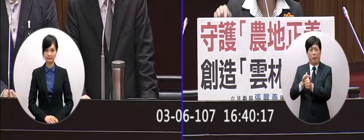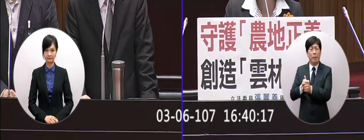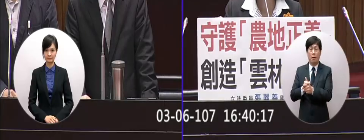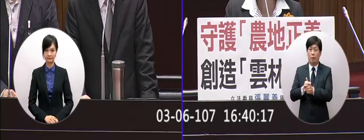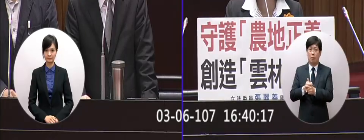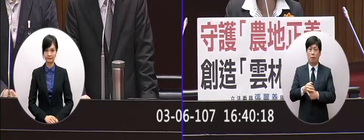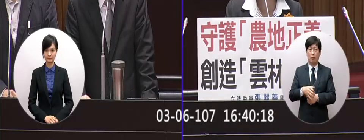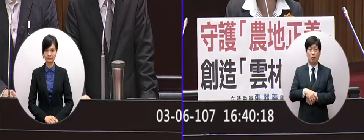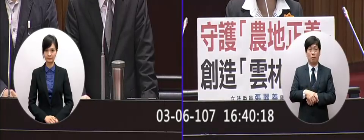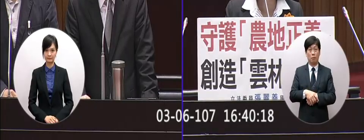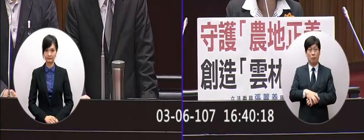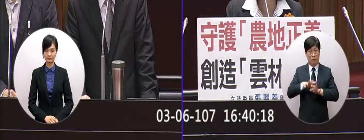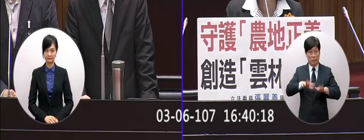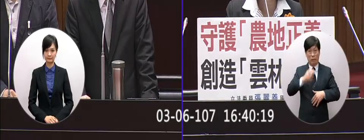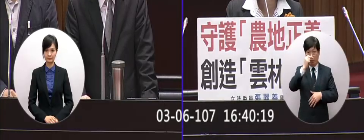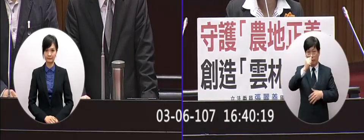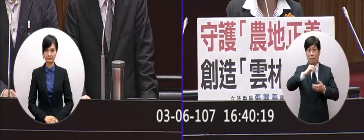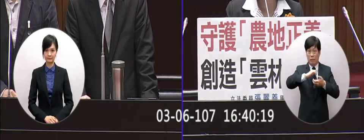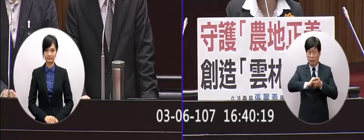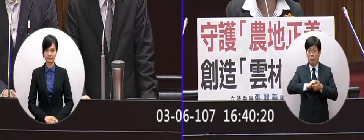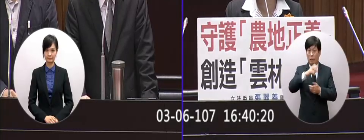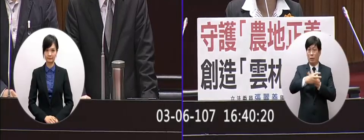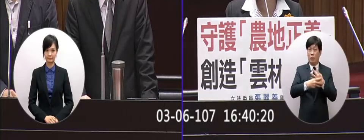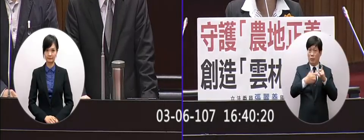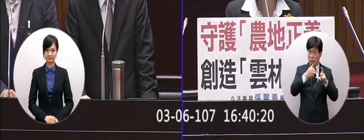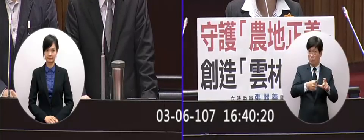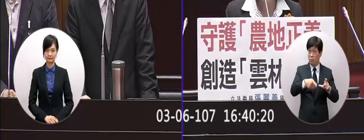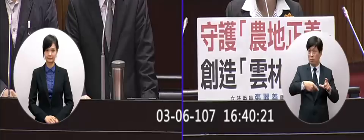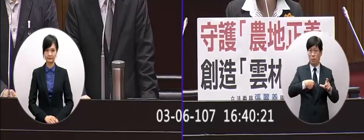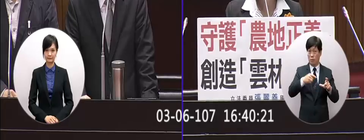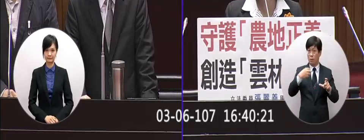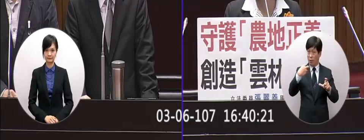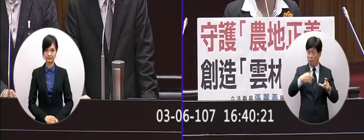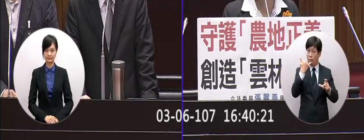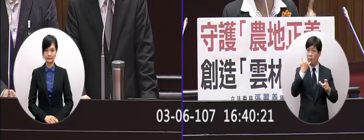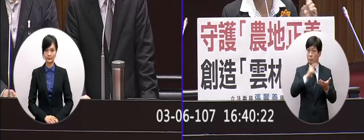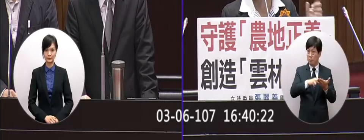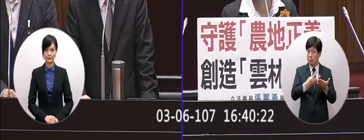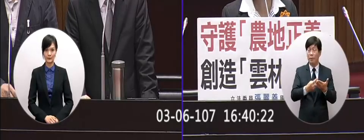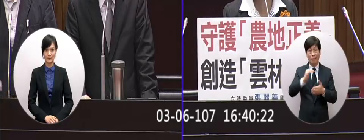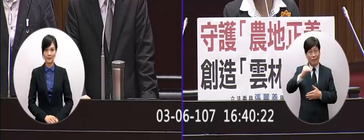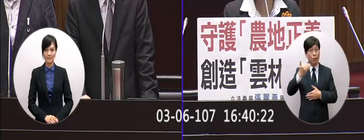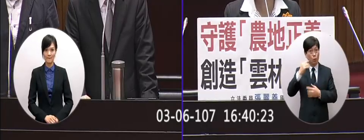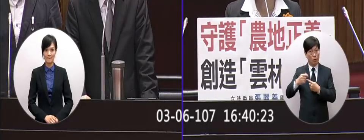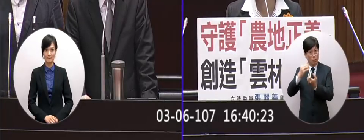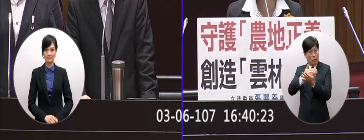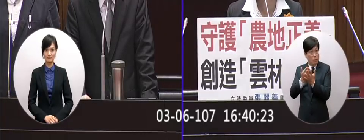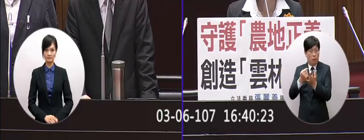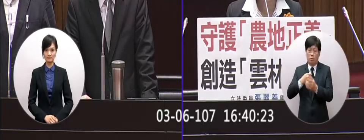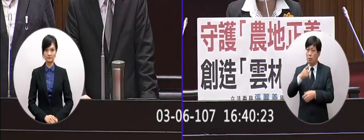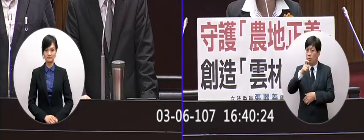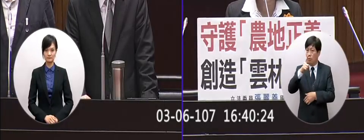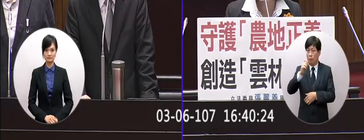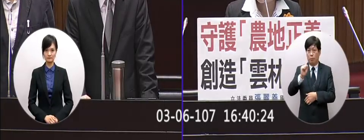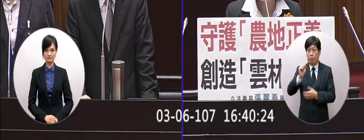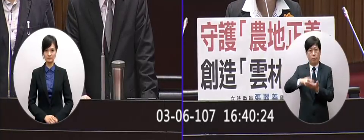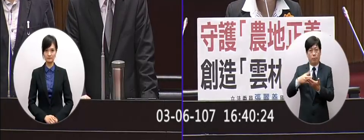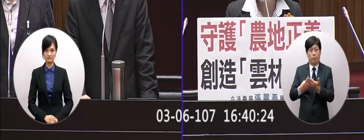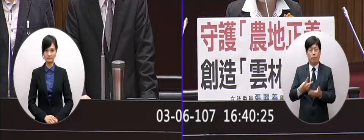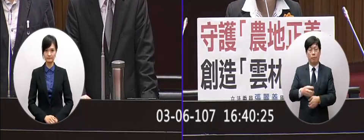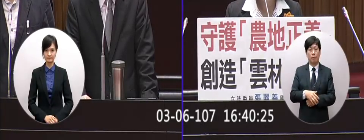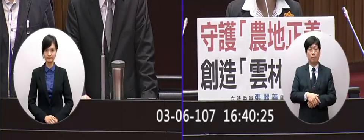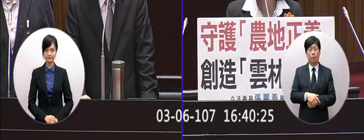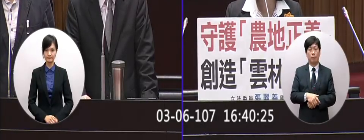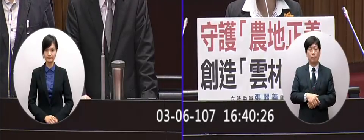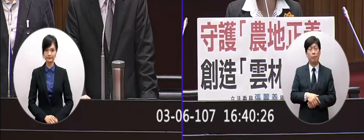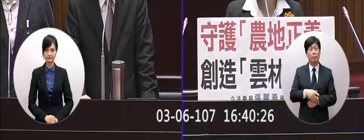不是现在的特定农业区还有办法变更哦，你一旦变成第一类完全没有办法变更